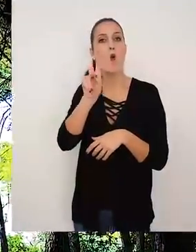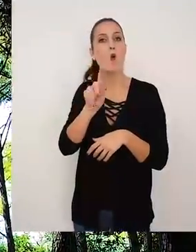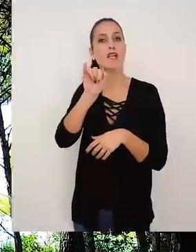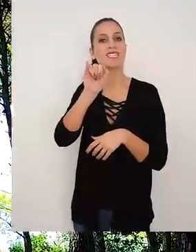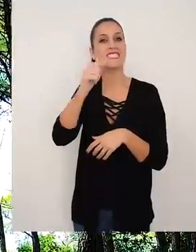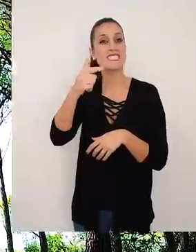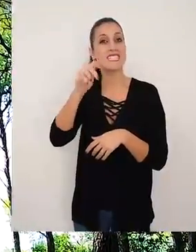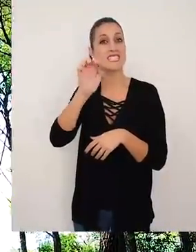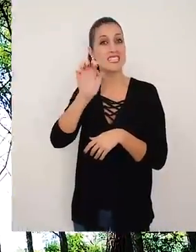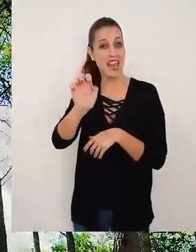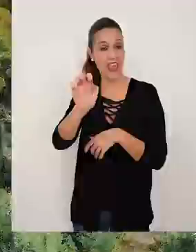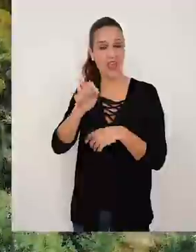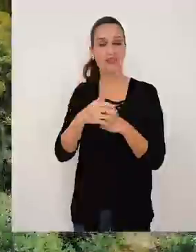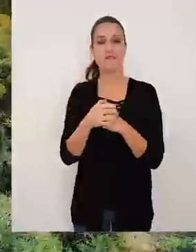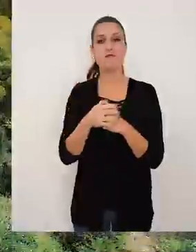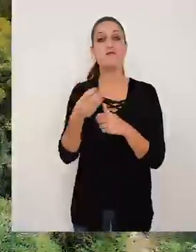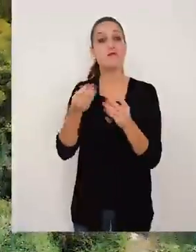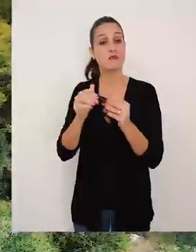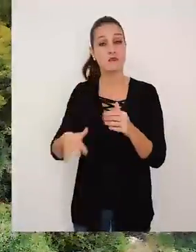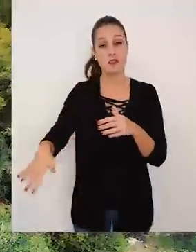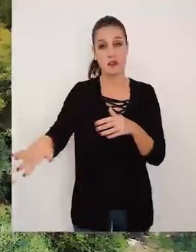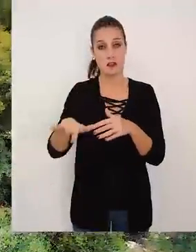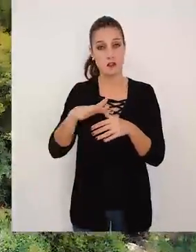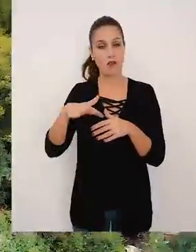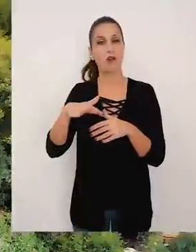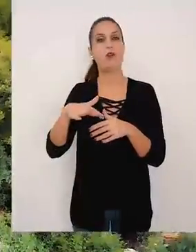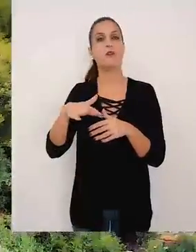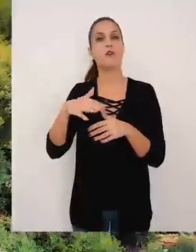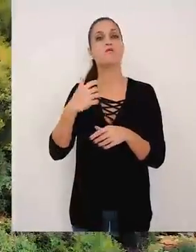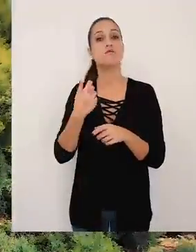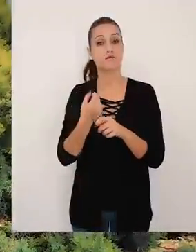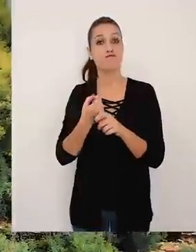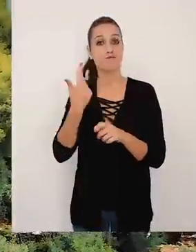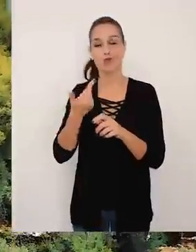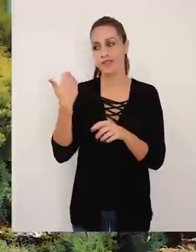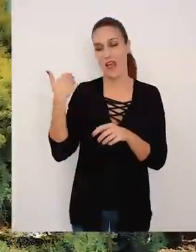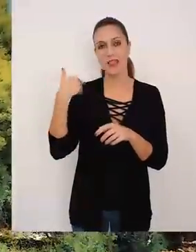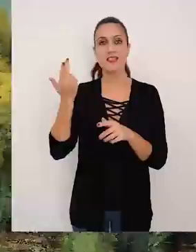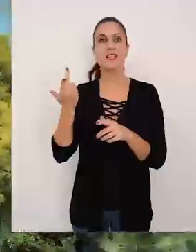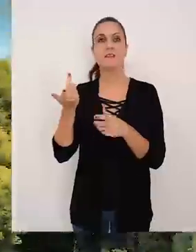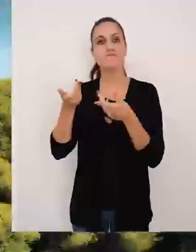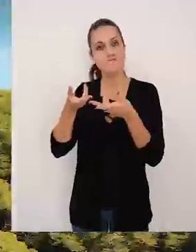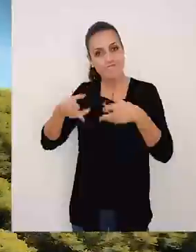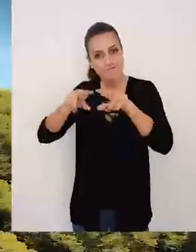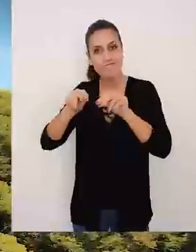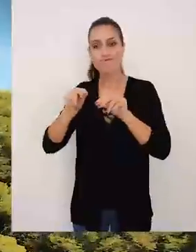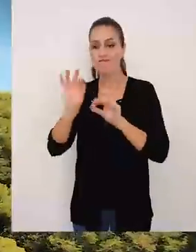Il territorio è stato oggetto di un'importante e sensibile operazione di rimboschimento.